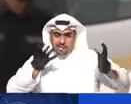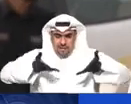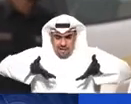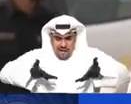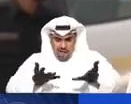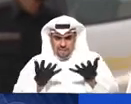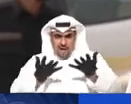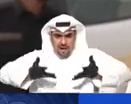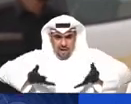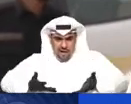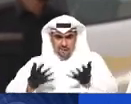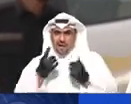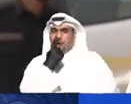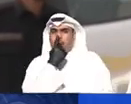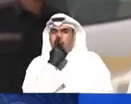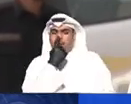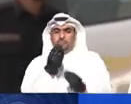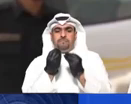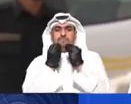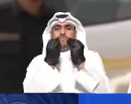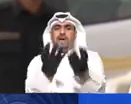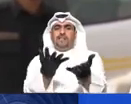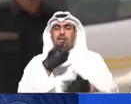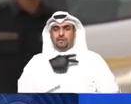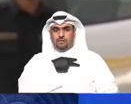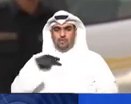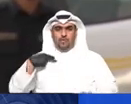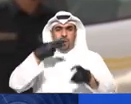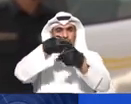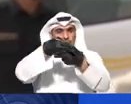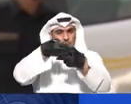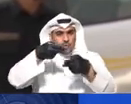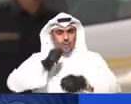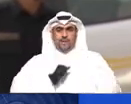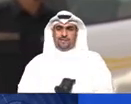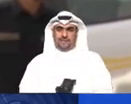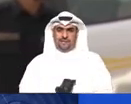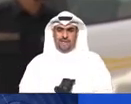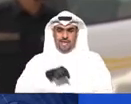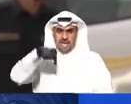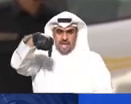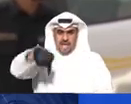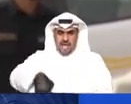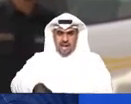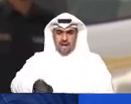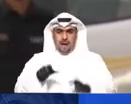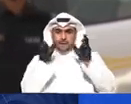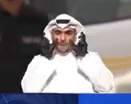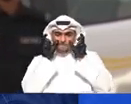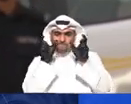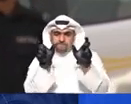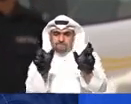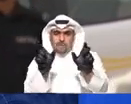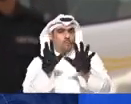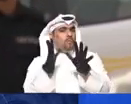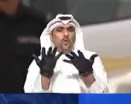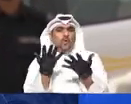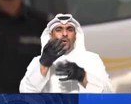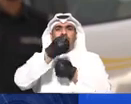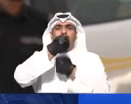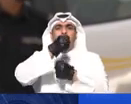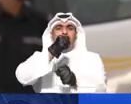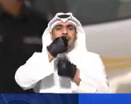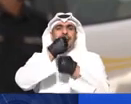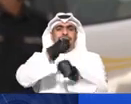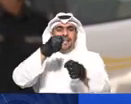للمحافظة والوقاية من الوباء. طبعا الإشراف حيكون بوجود الأخوة بإدارة النظافة العامة وإشغالة